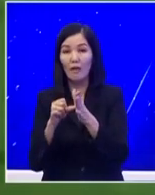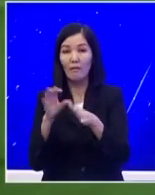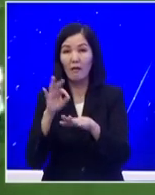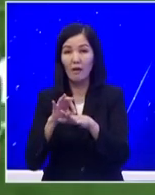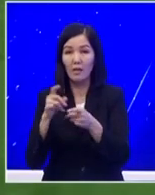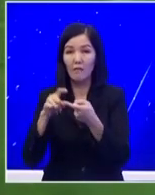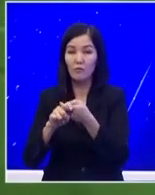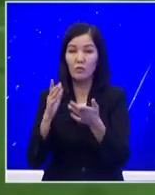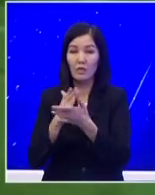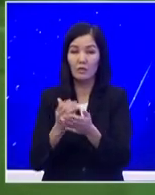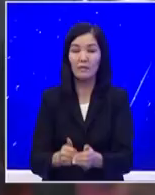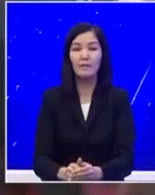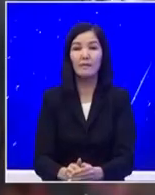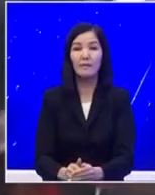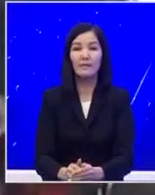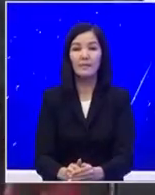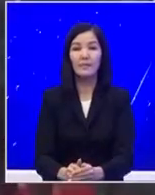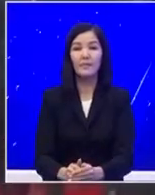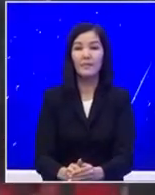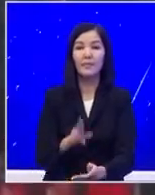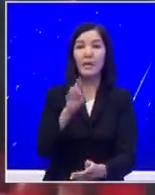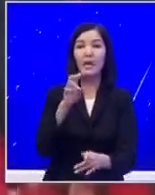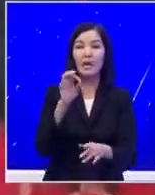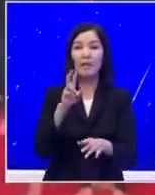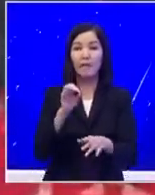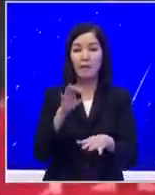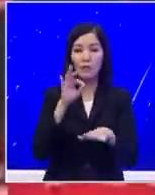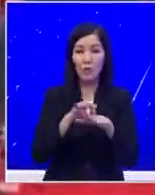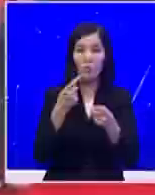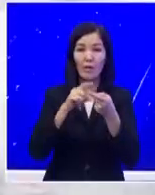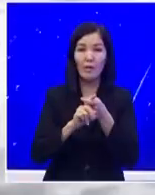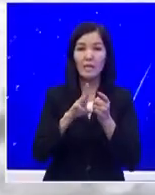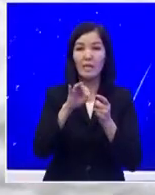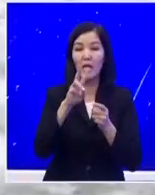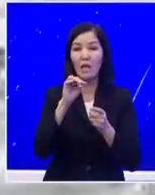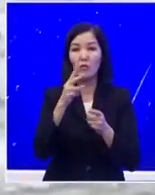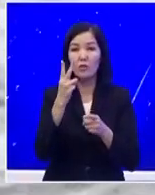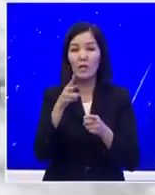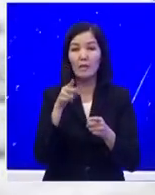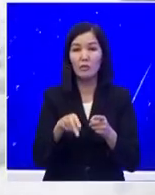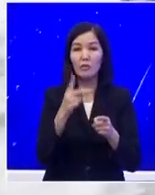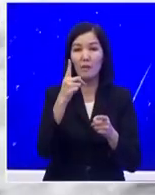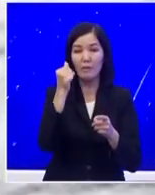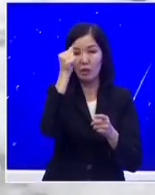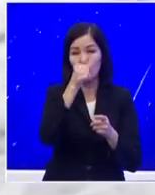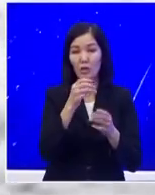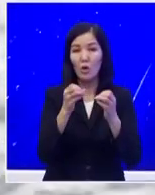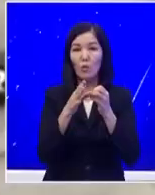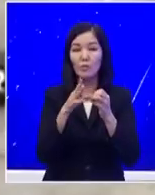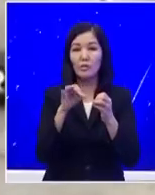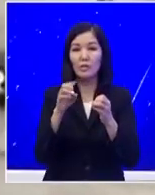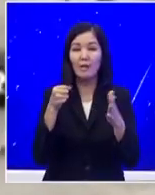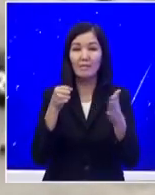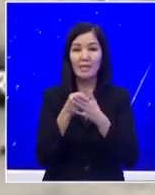коронавирус жағдайы анықталды. Коронавирус пандемиясына байланысты триатлон бәсекесі 2021 жылдың 15